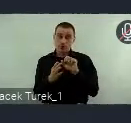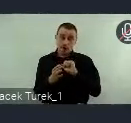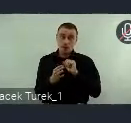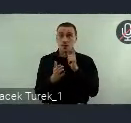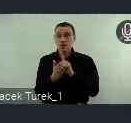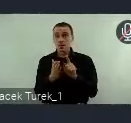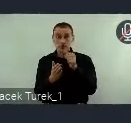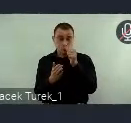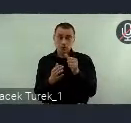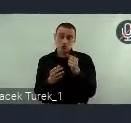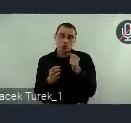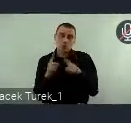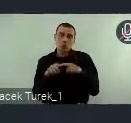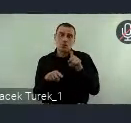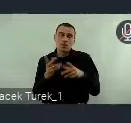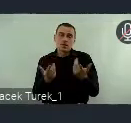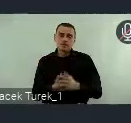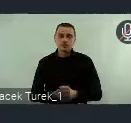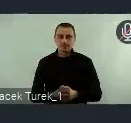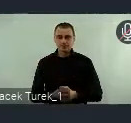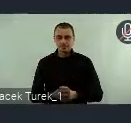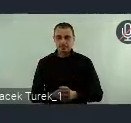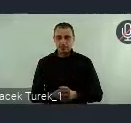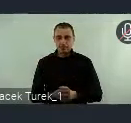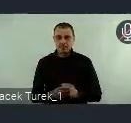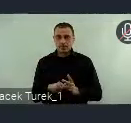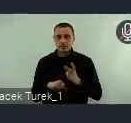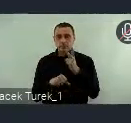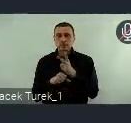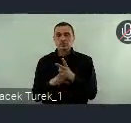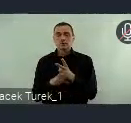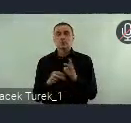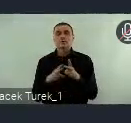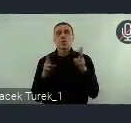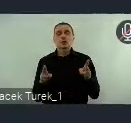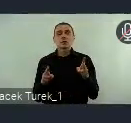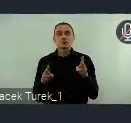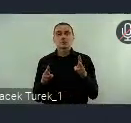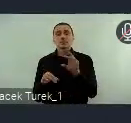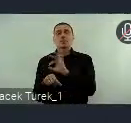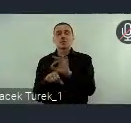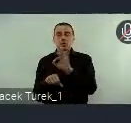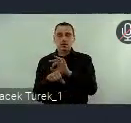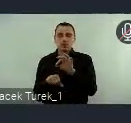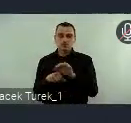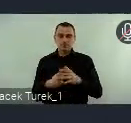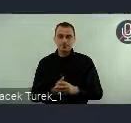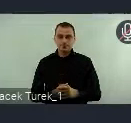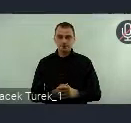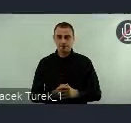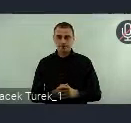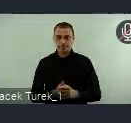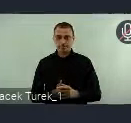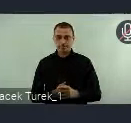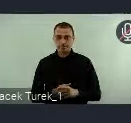wyobrażam praktykę która będzie dostępność cyklu życia projektu jak ja widzę projekt Ja z projektów trochę